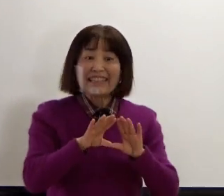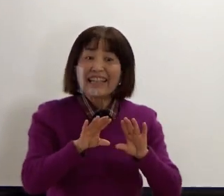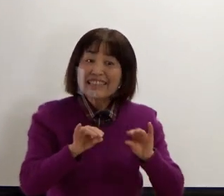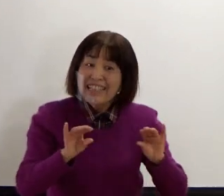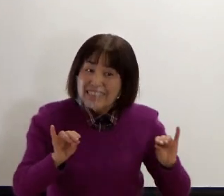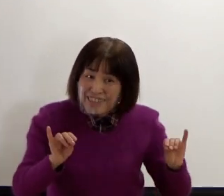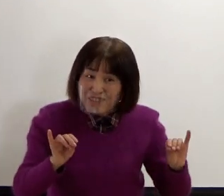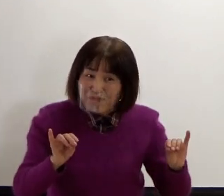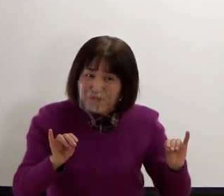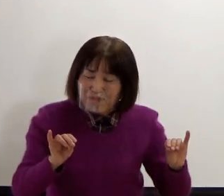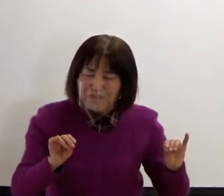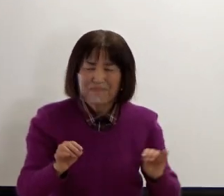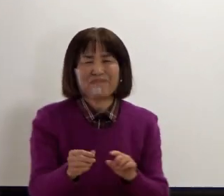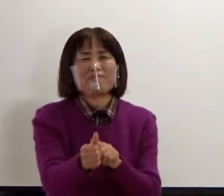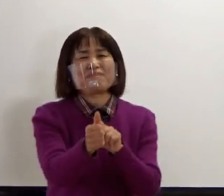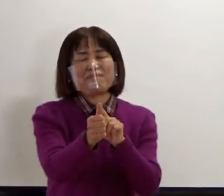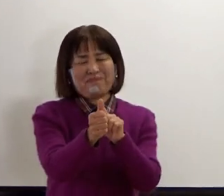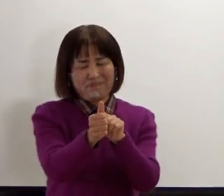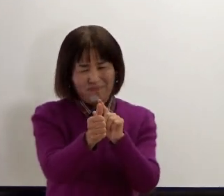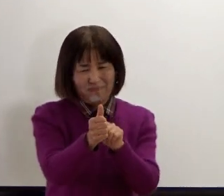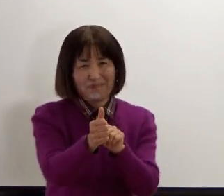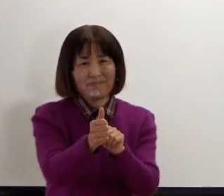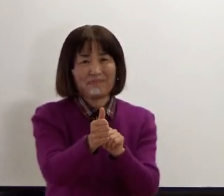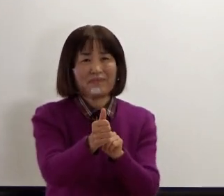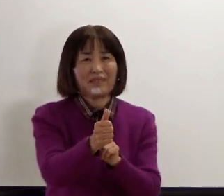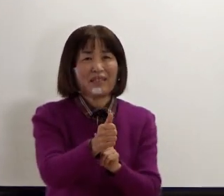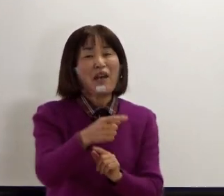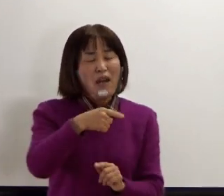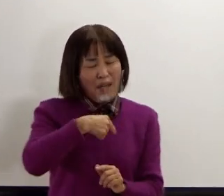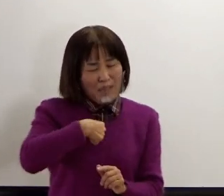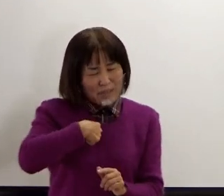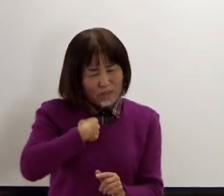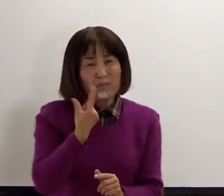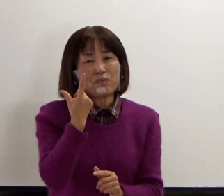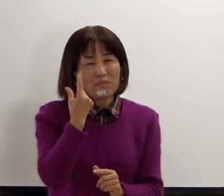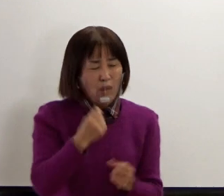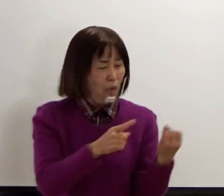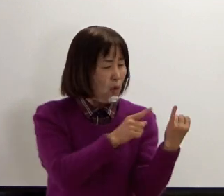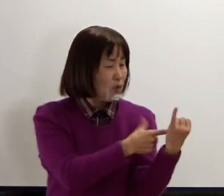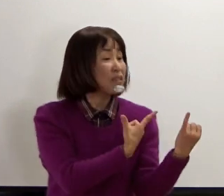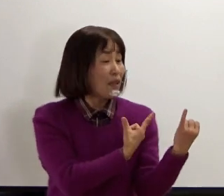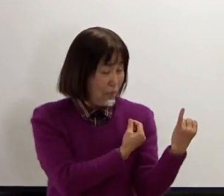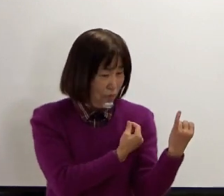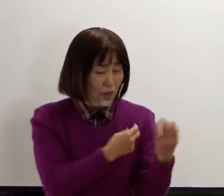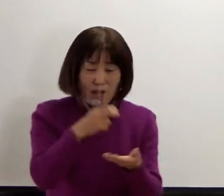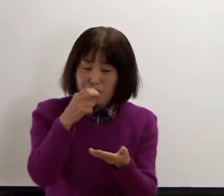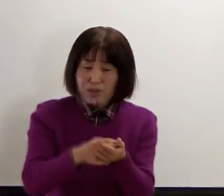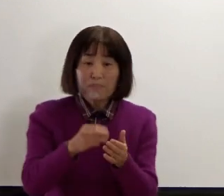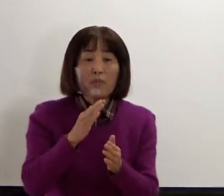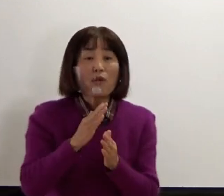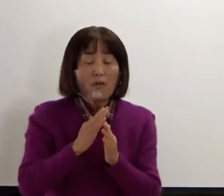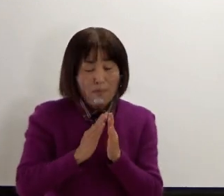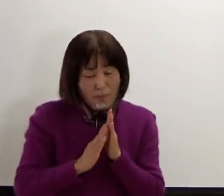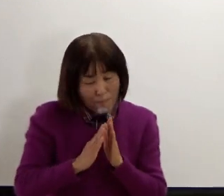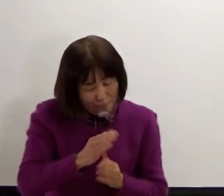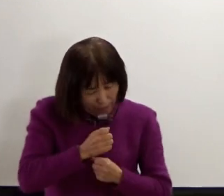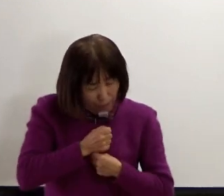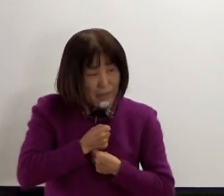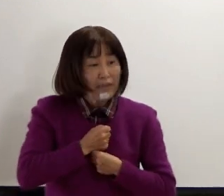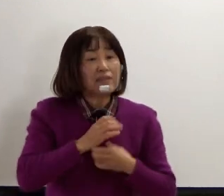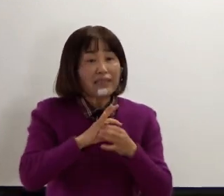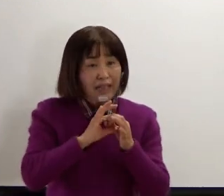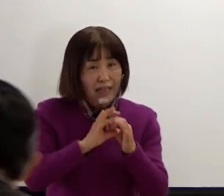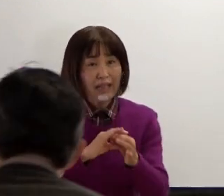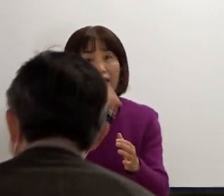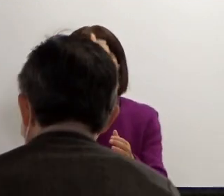さであり優しさだと思いますね。自分たちは主の前に自分も妻も非の打ちどころない、なく